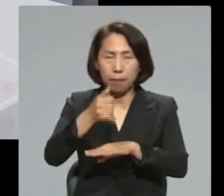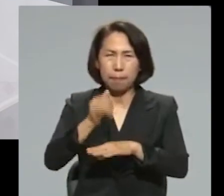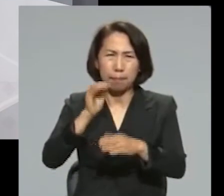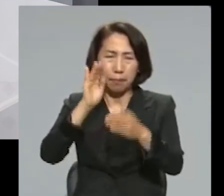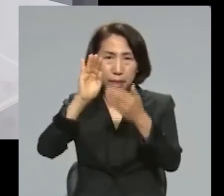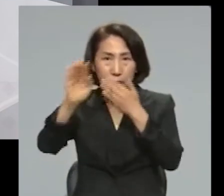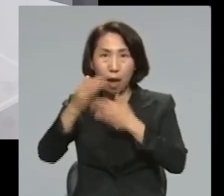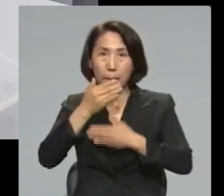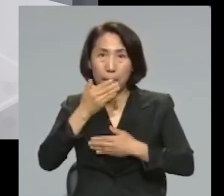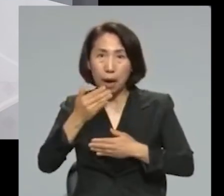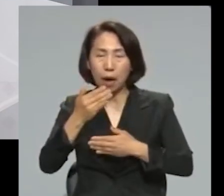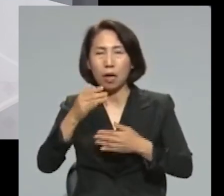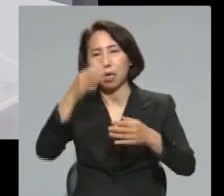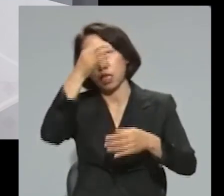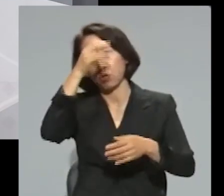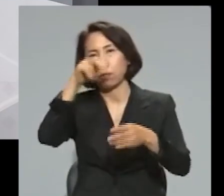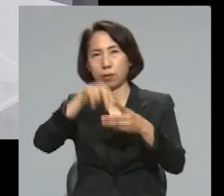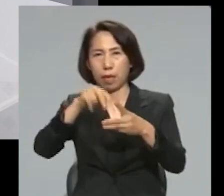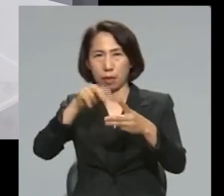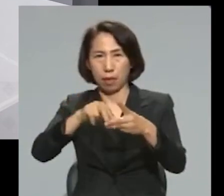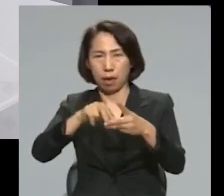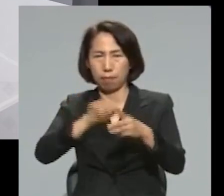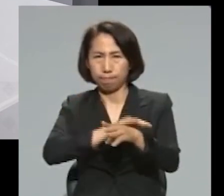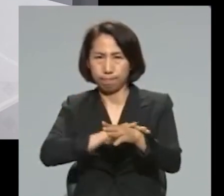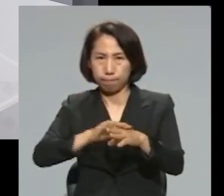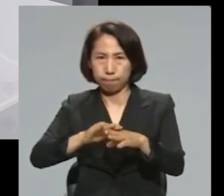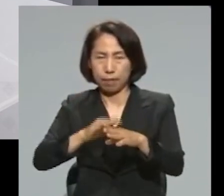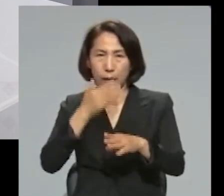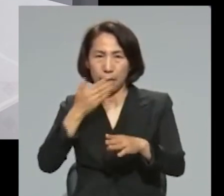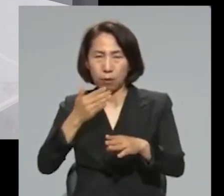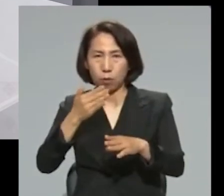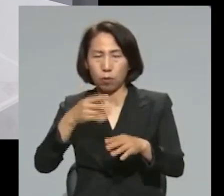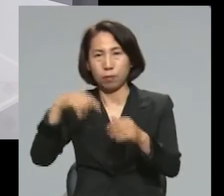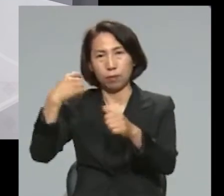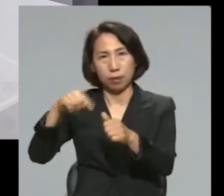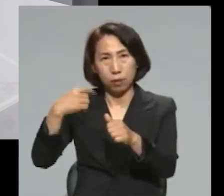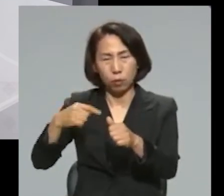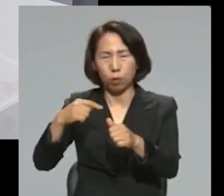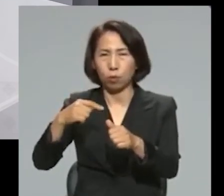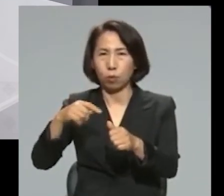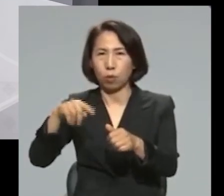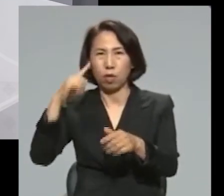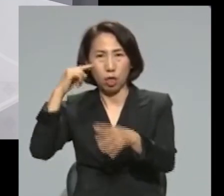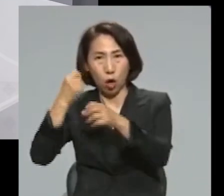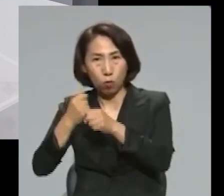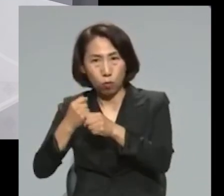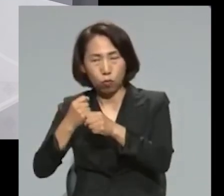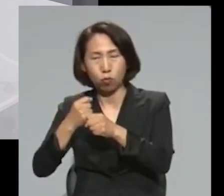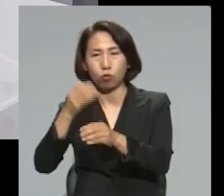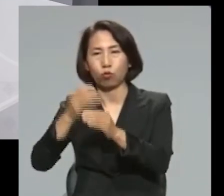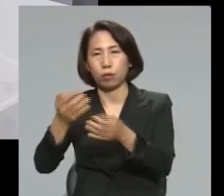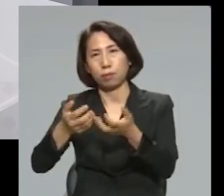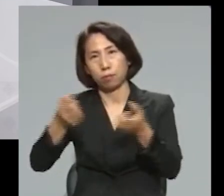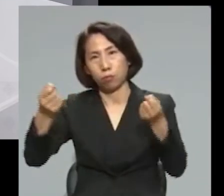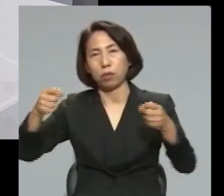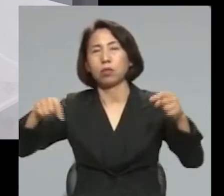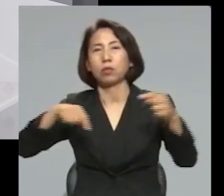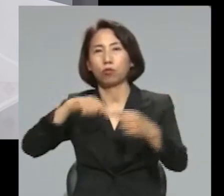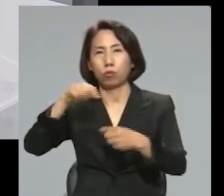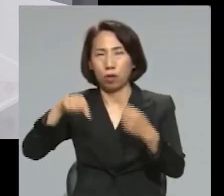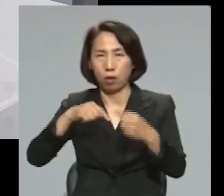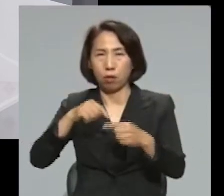기술센터가 제 기능을 하도록 지도, 연구직 중심으로 분리 운영, 농민